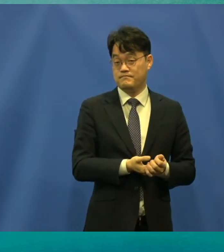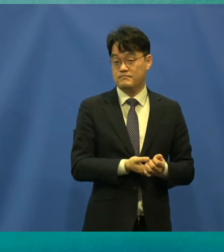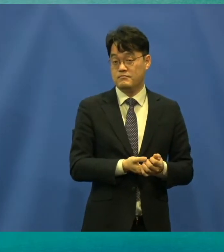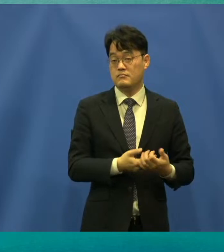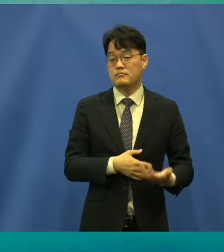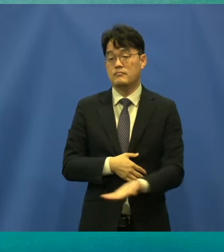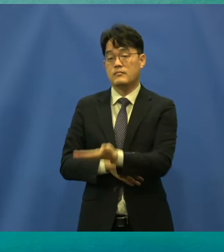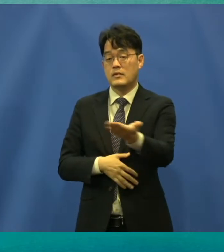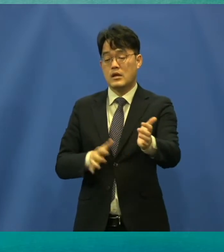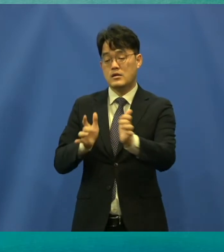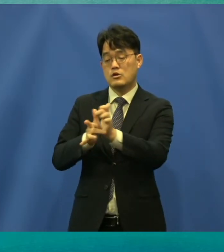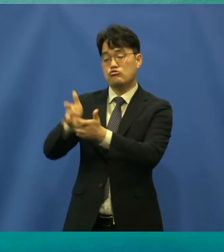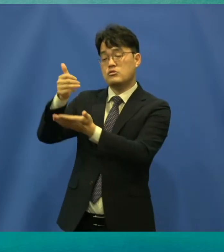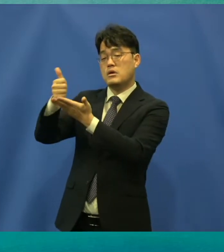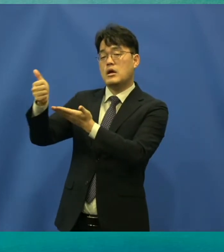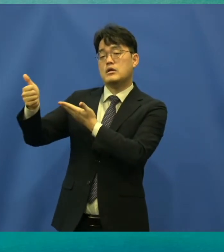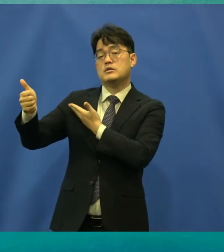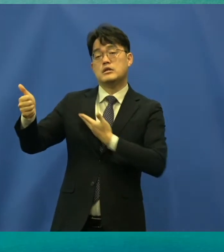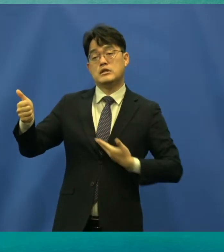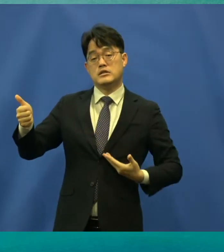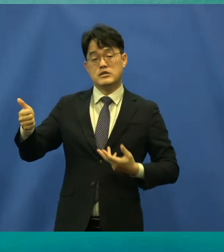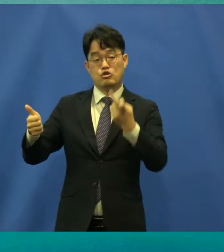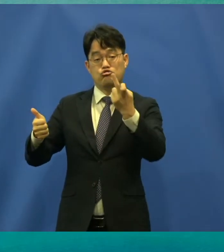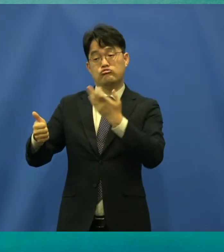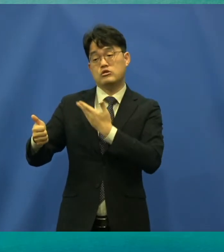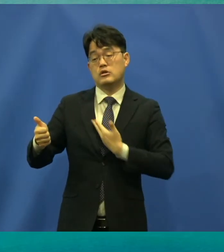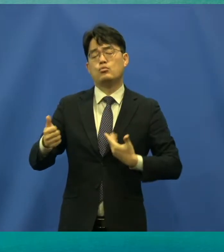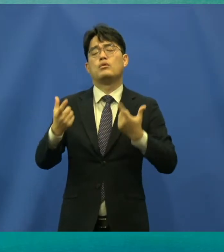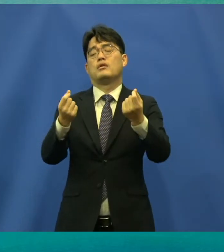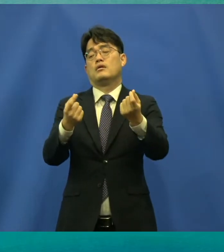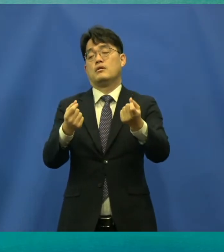예수님 제자들 데리고 다닐 때 힘들었을 것 같아요.